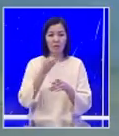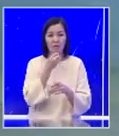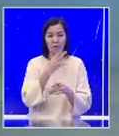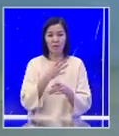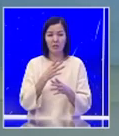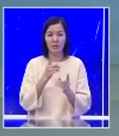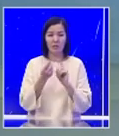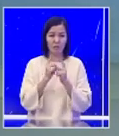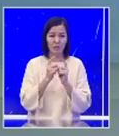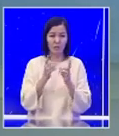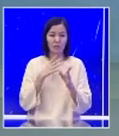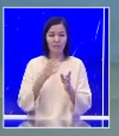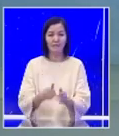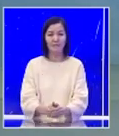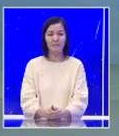қайтты.